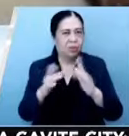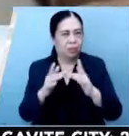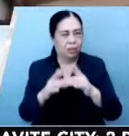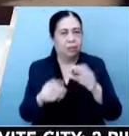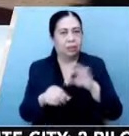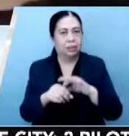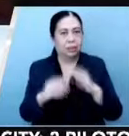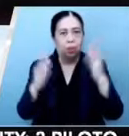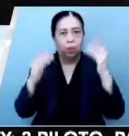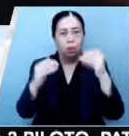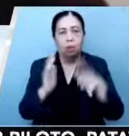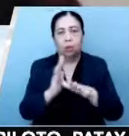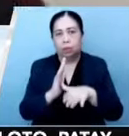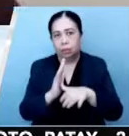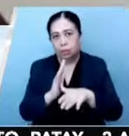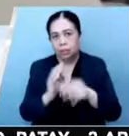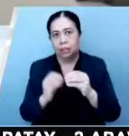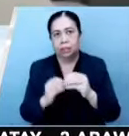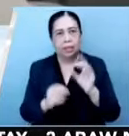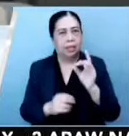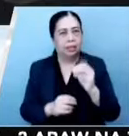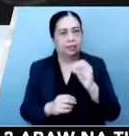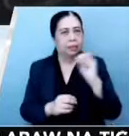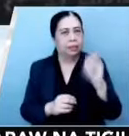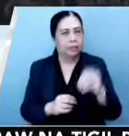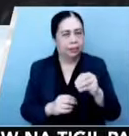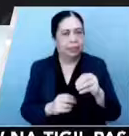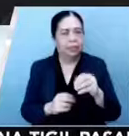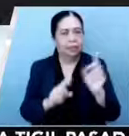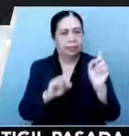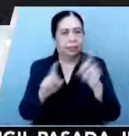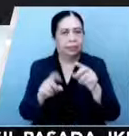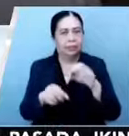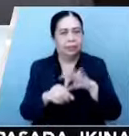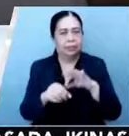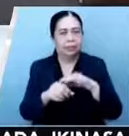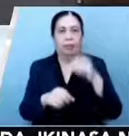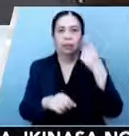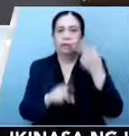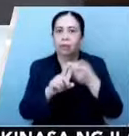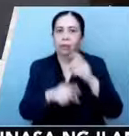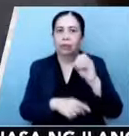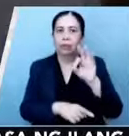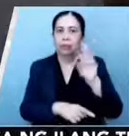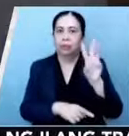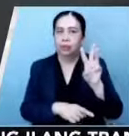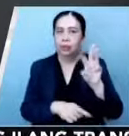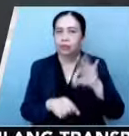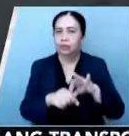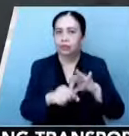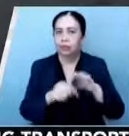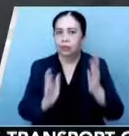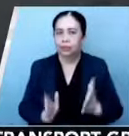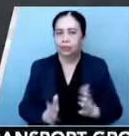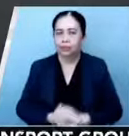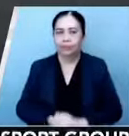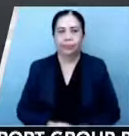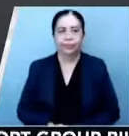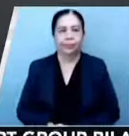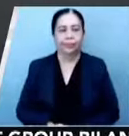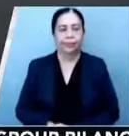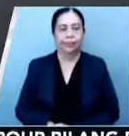ang COMELEC ng 80% voters turnout sa overseas voting. Para sa GMA Integrated News, Maki Pulido,